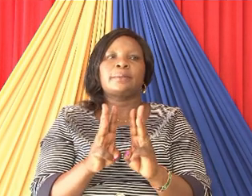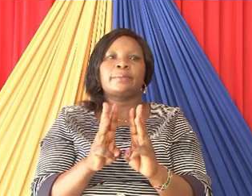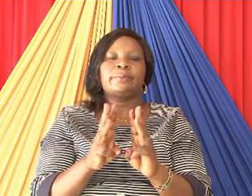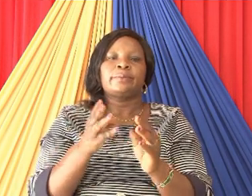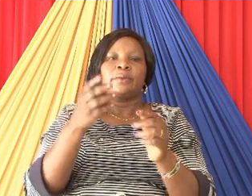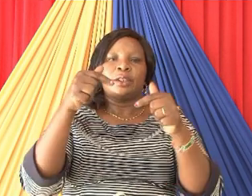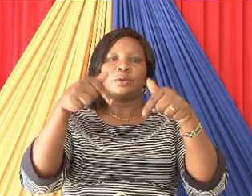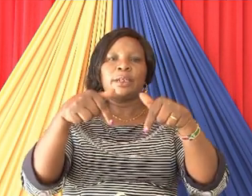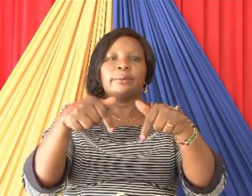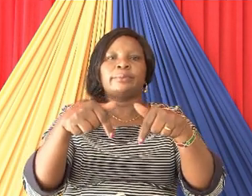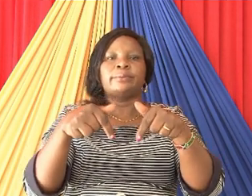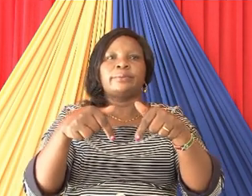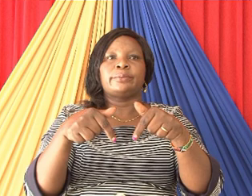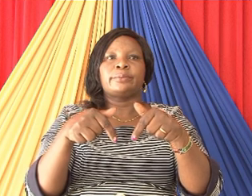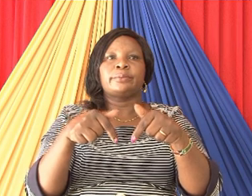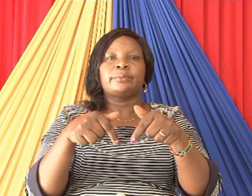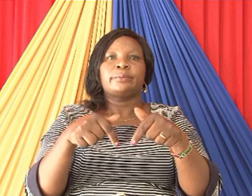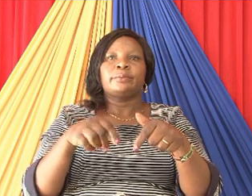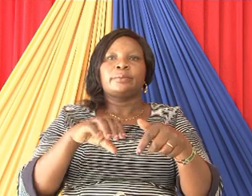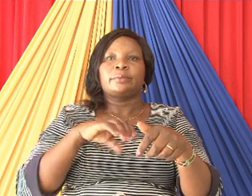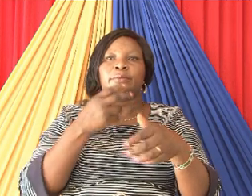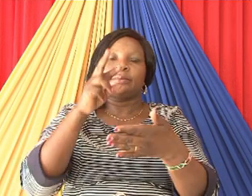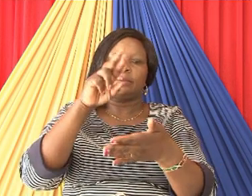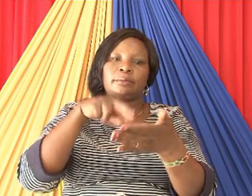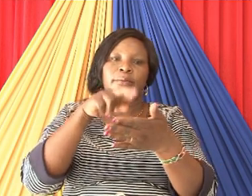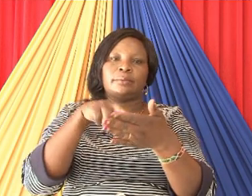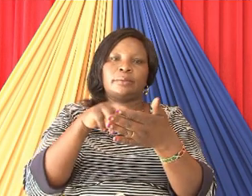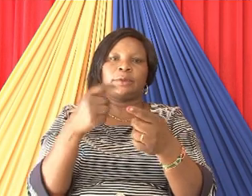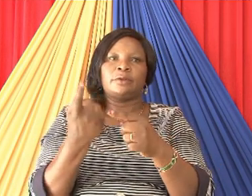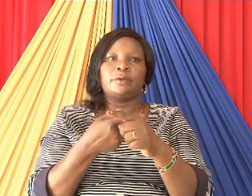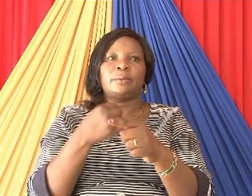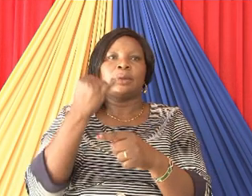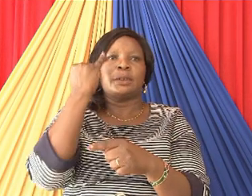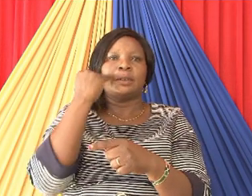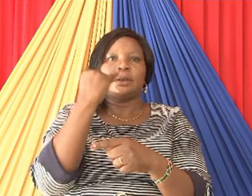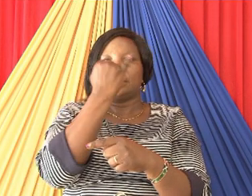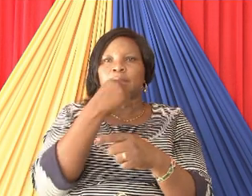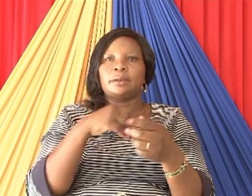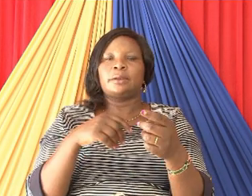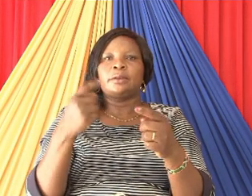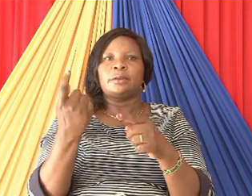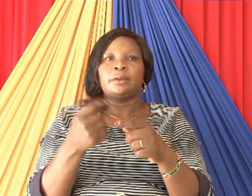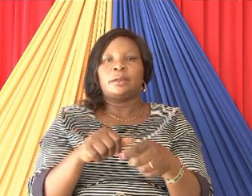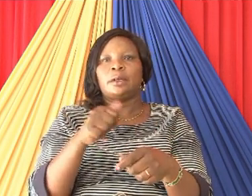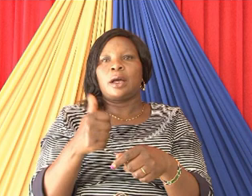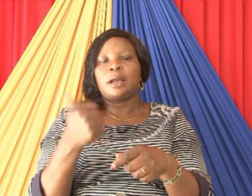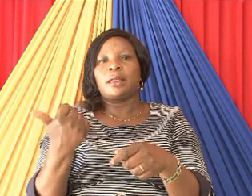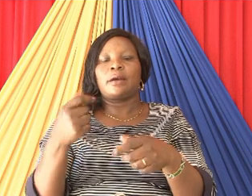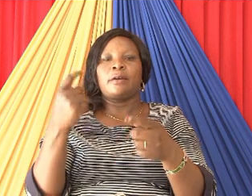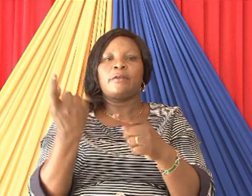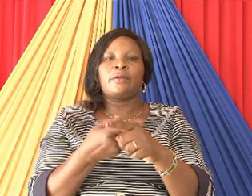Leo tumesomewa neno la Mungu kutoka Isaya na pia kutoka Mathayo 13